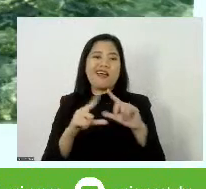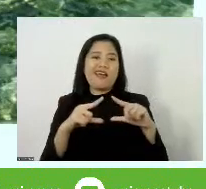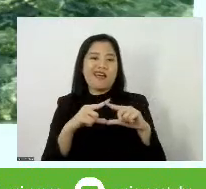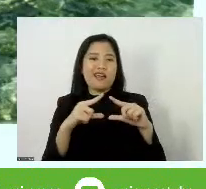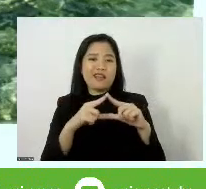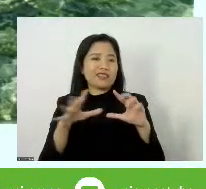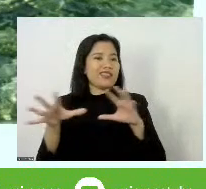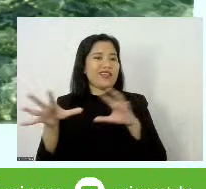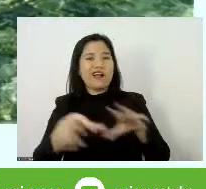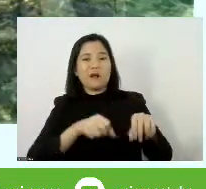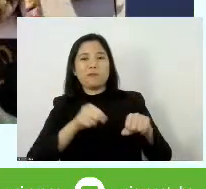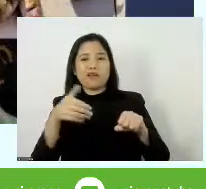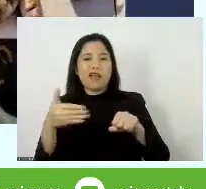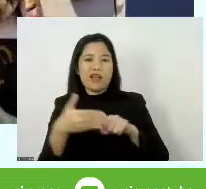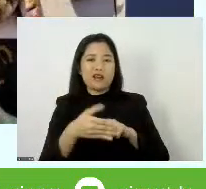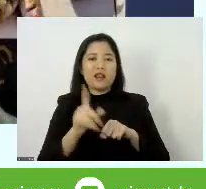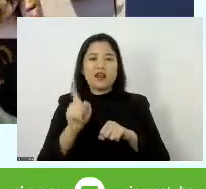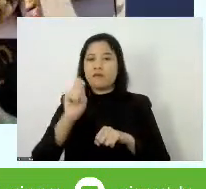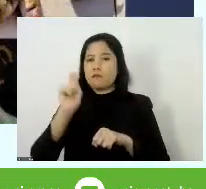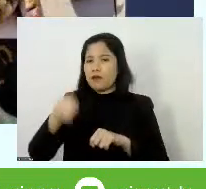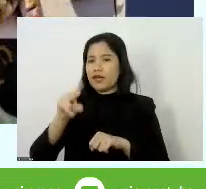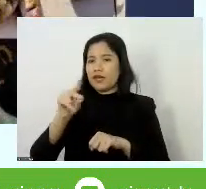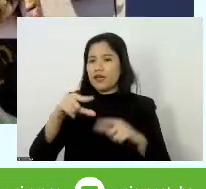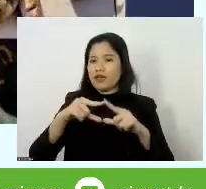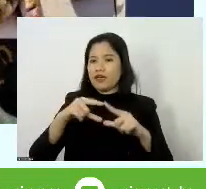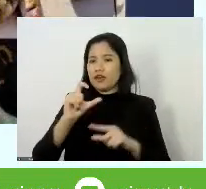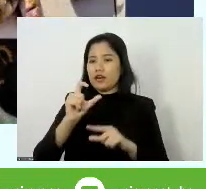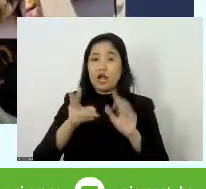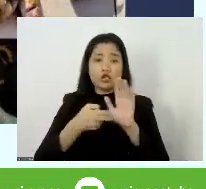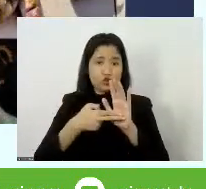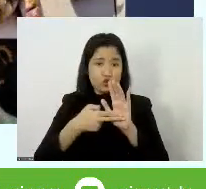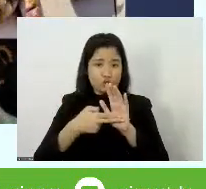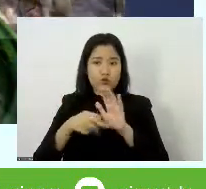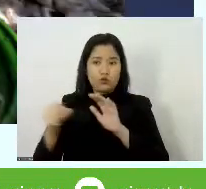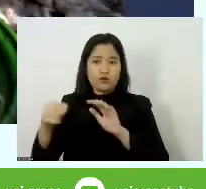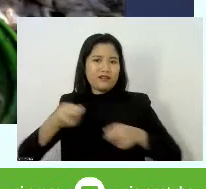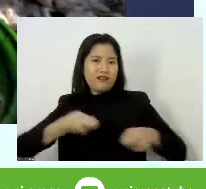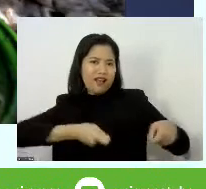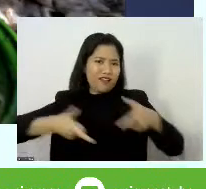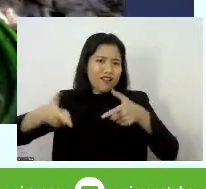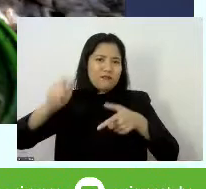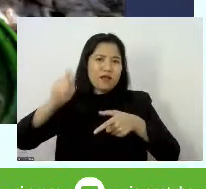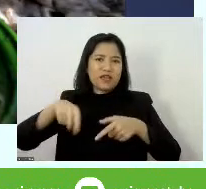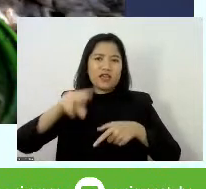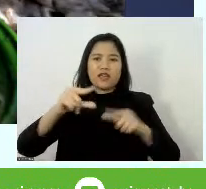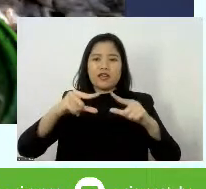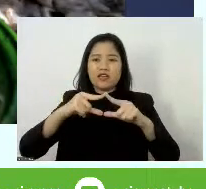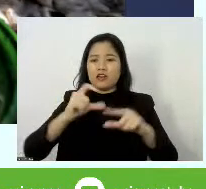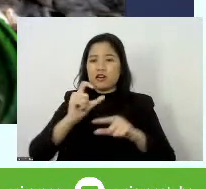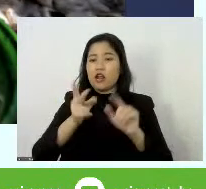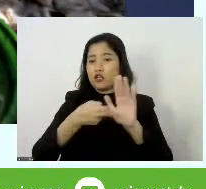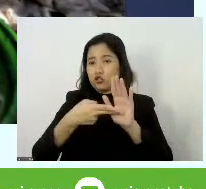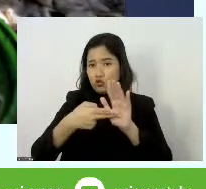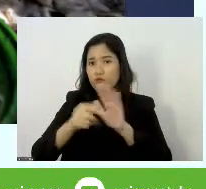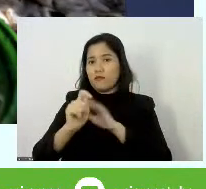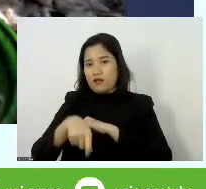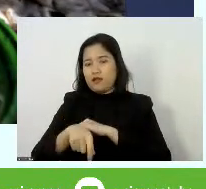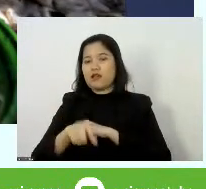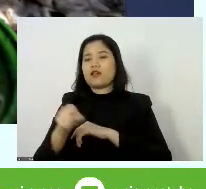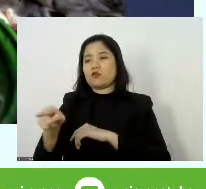selektif data yang rusak itu adalah penggunaan racun jadilah juga sering digunakan oleh nelayan Tadi dipakai untuk kemudian